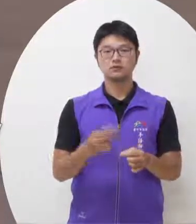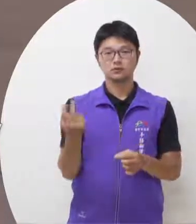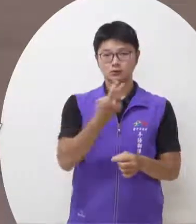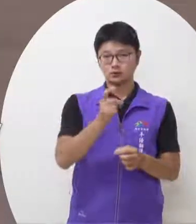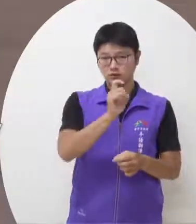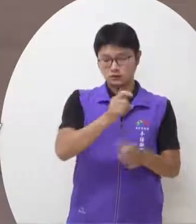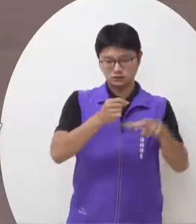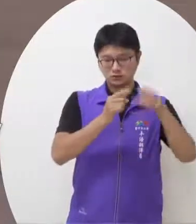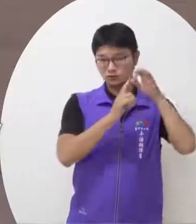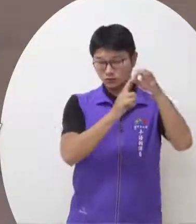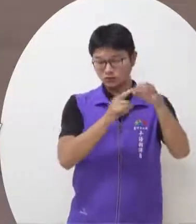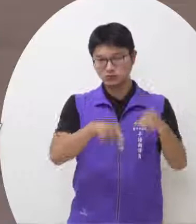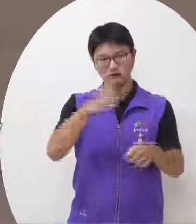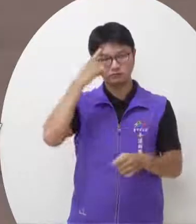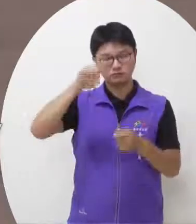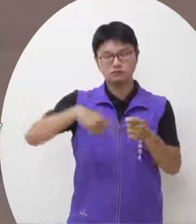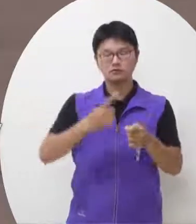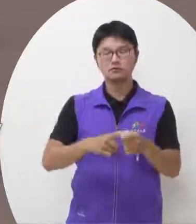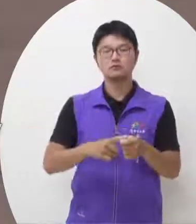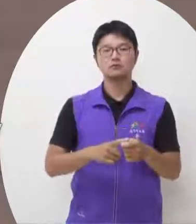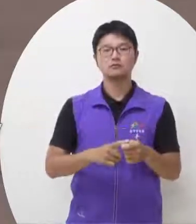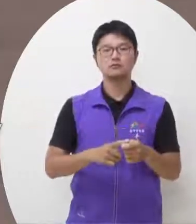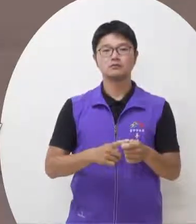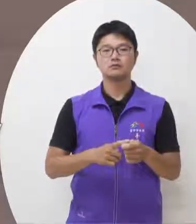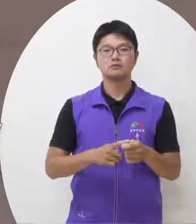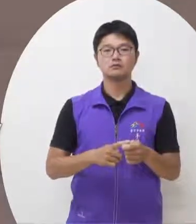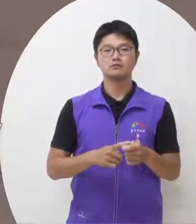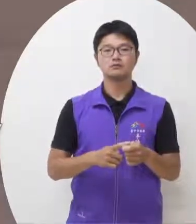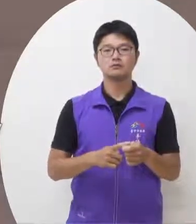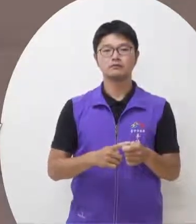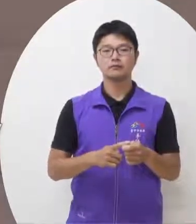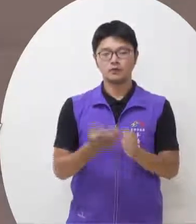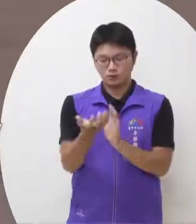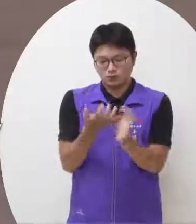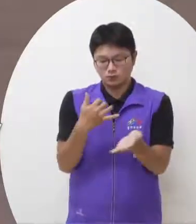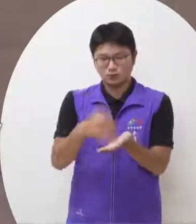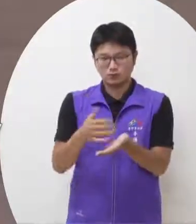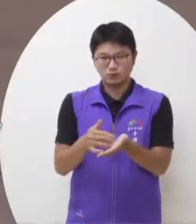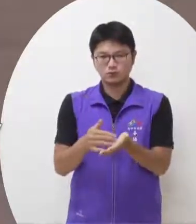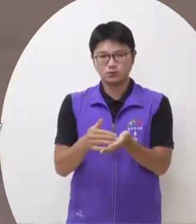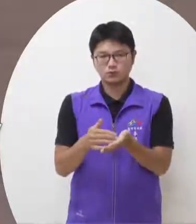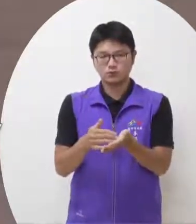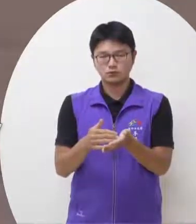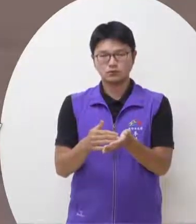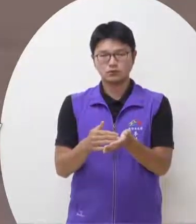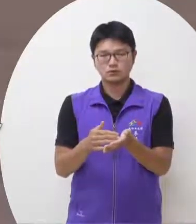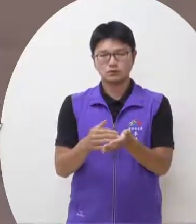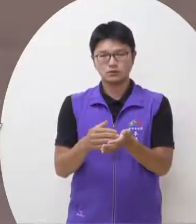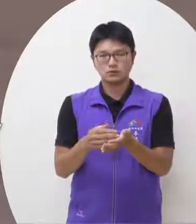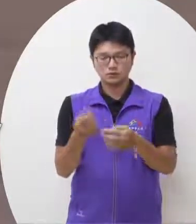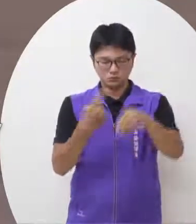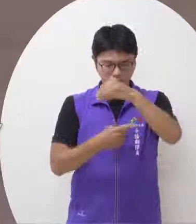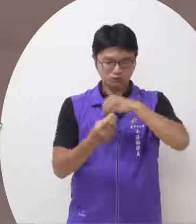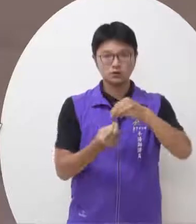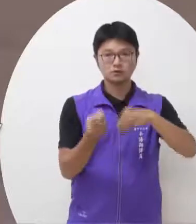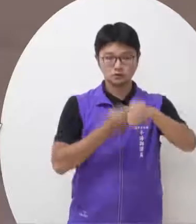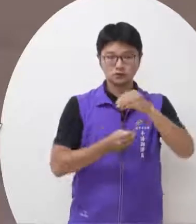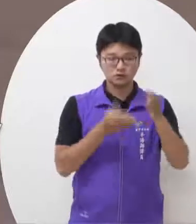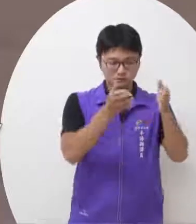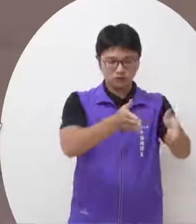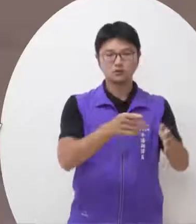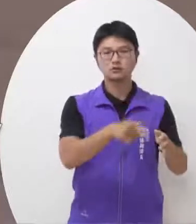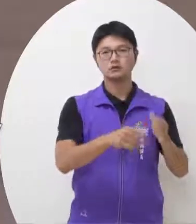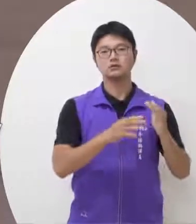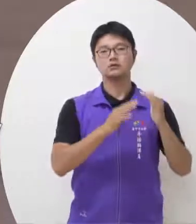呢，明年开始我们就会把预算都尽量挪在市民身上，所以只有